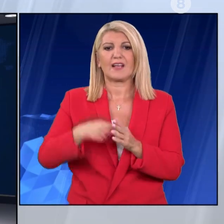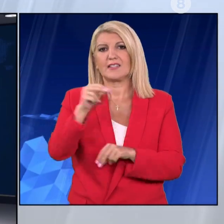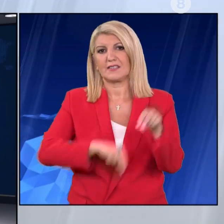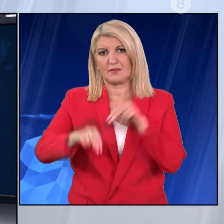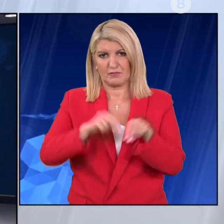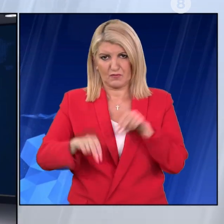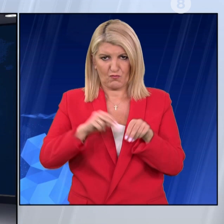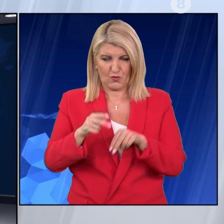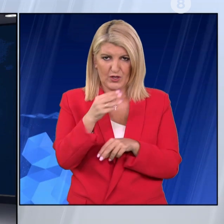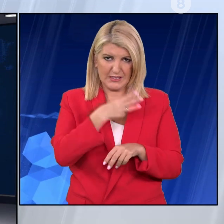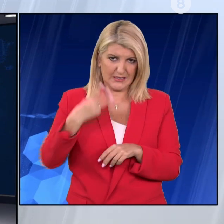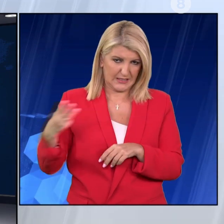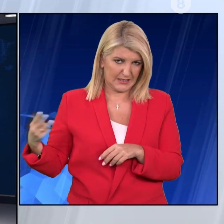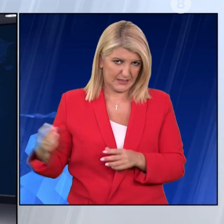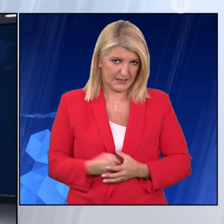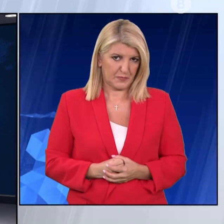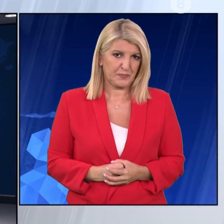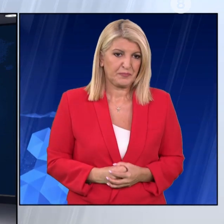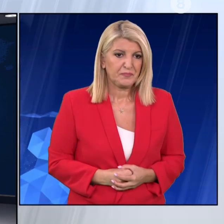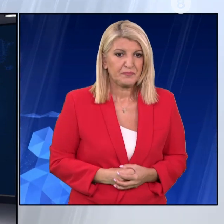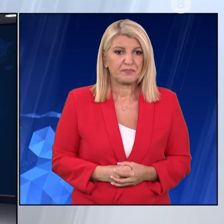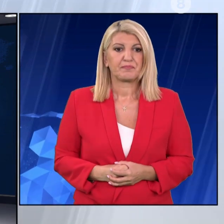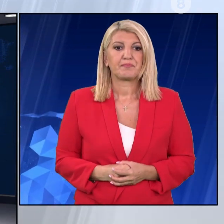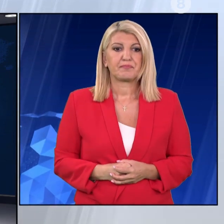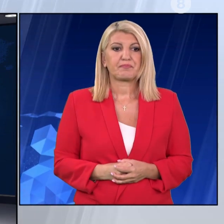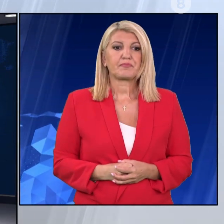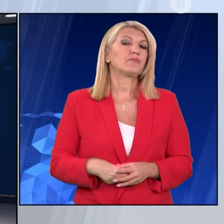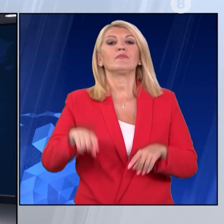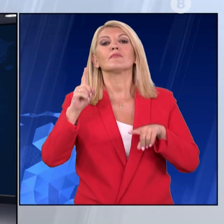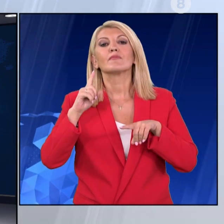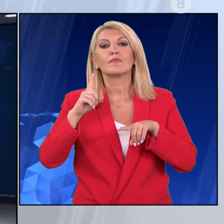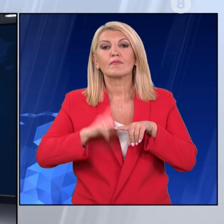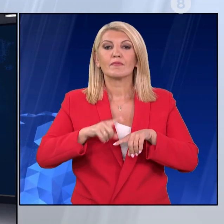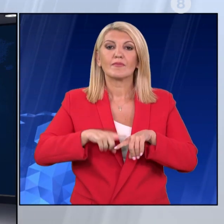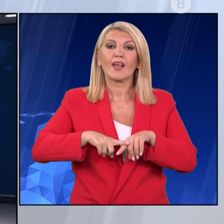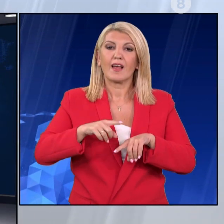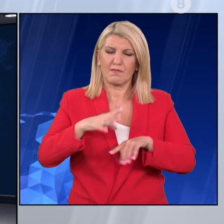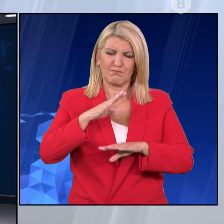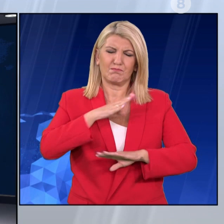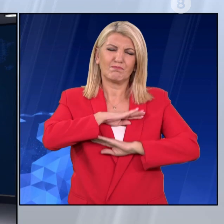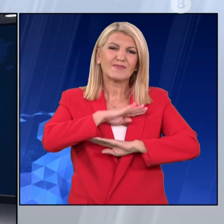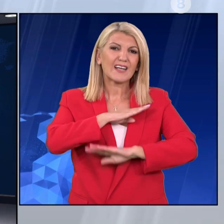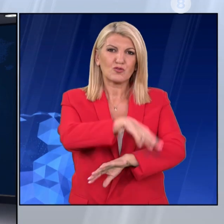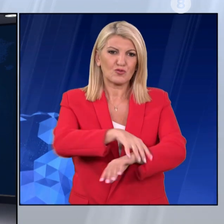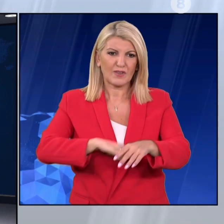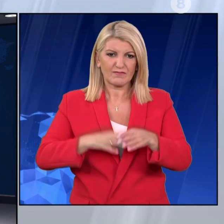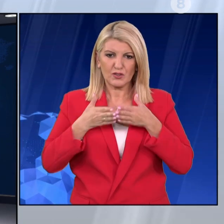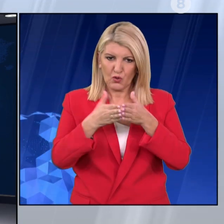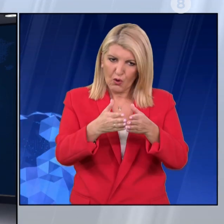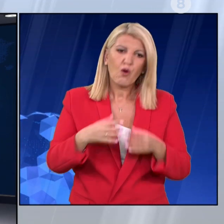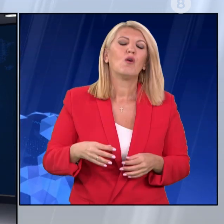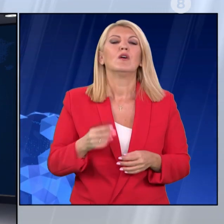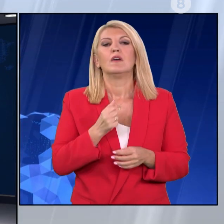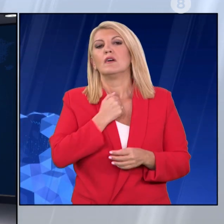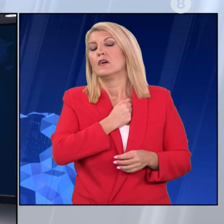ψηφίσουν η ελληνική ναυτοσύνη και όλοι της οι αγαπημένοι βυθίστηκαν στο πένθος για την 20χρονη δόκιμο η οποία έχασε